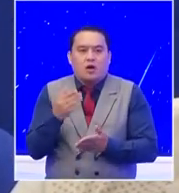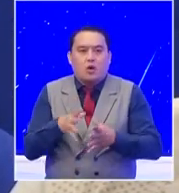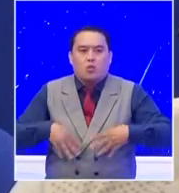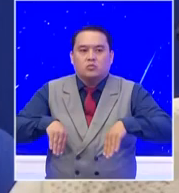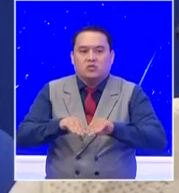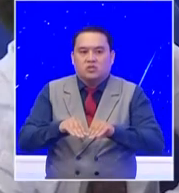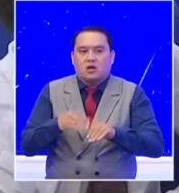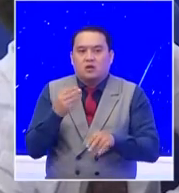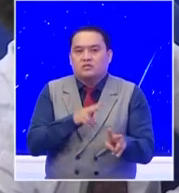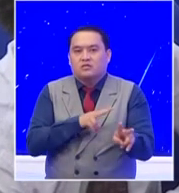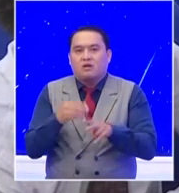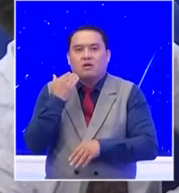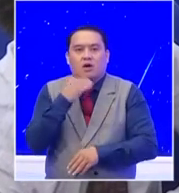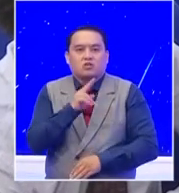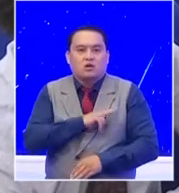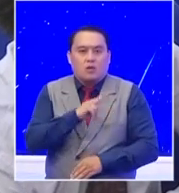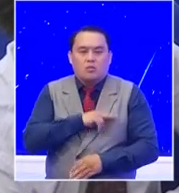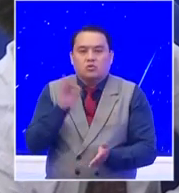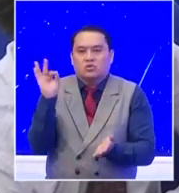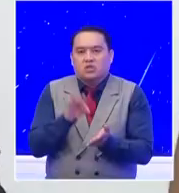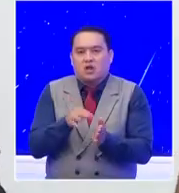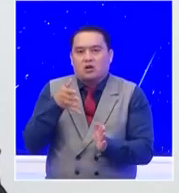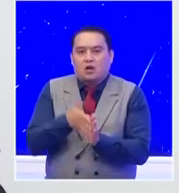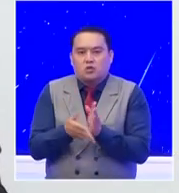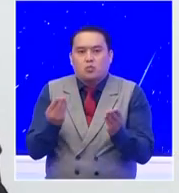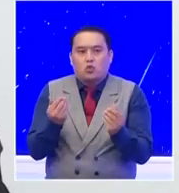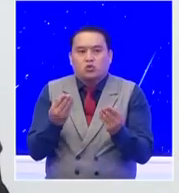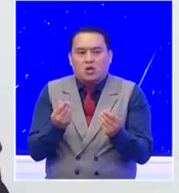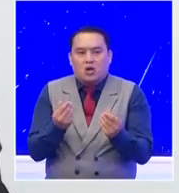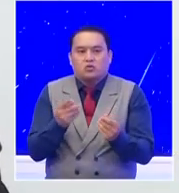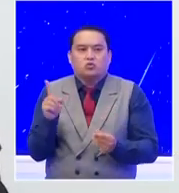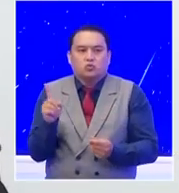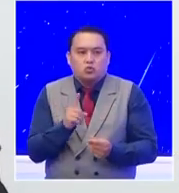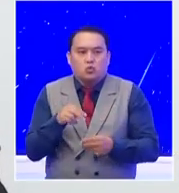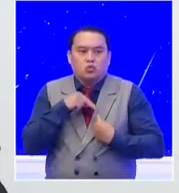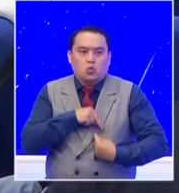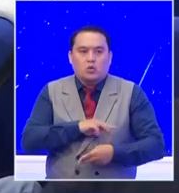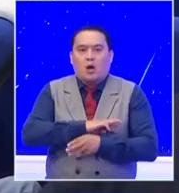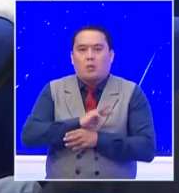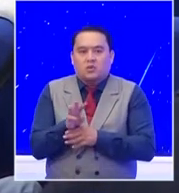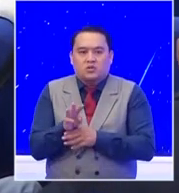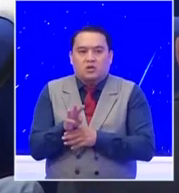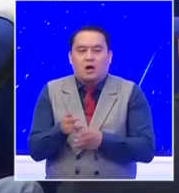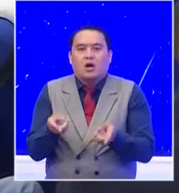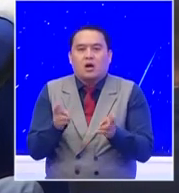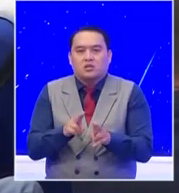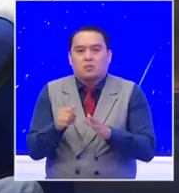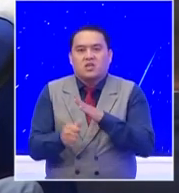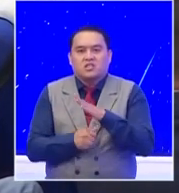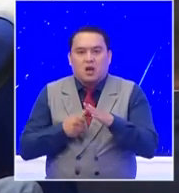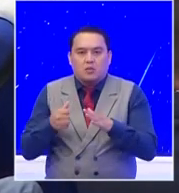общественники. Они следят за качеством работ, целевым расходованием бюджетных денег и тем, чтобы трудоустраивались в основном оставшиеся без